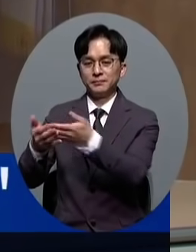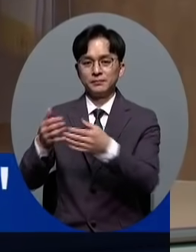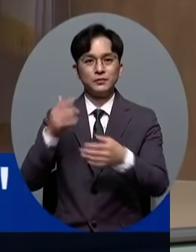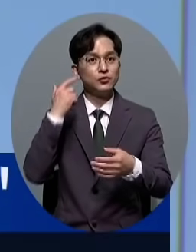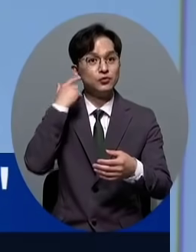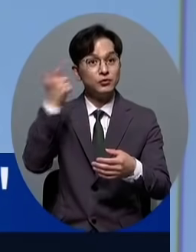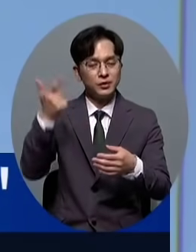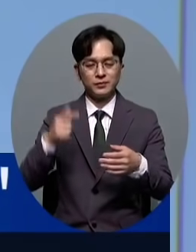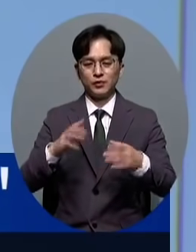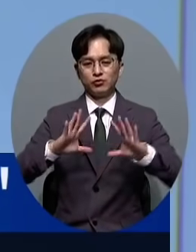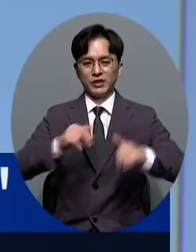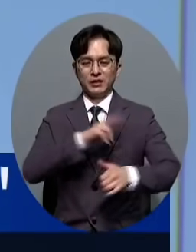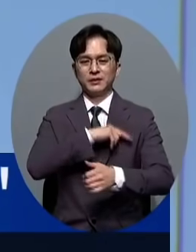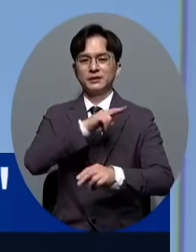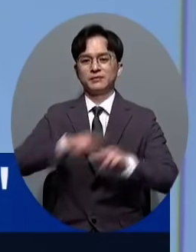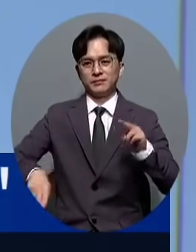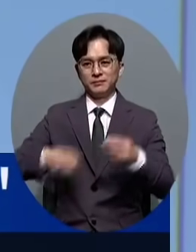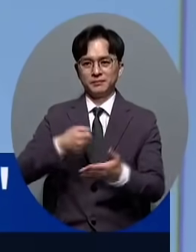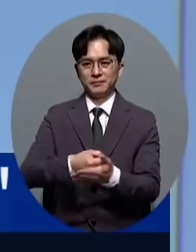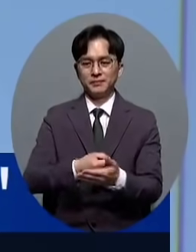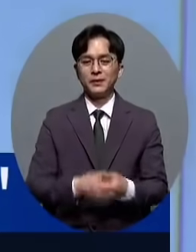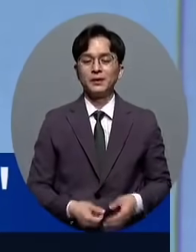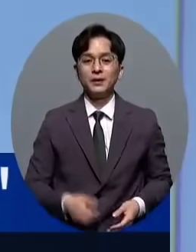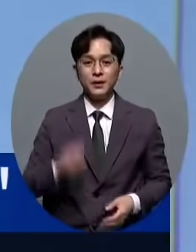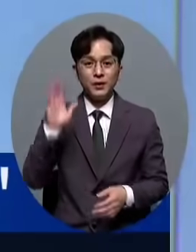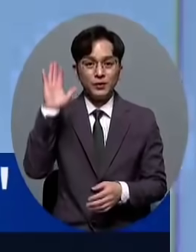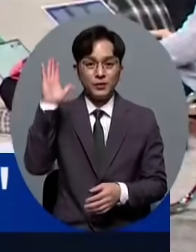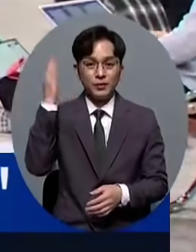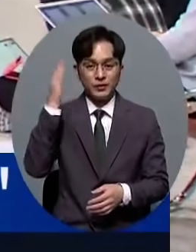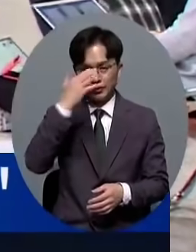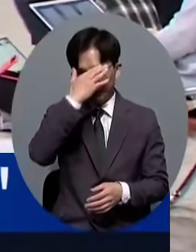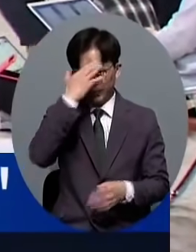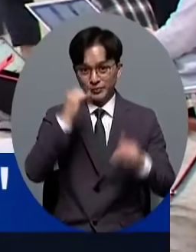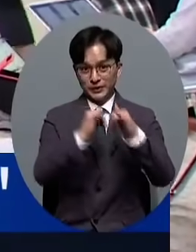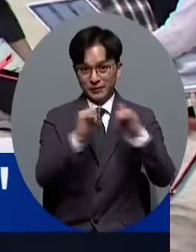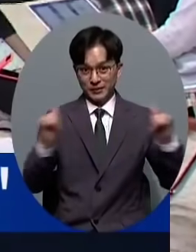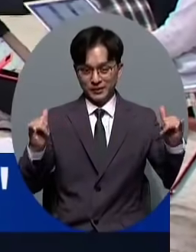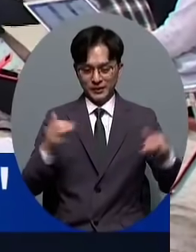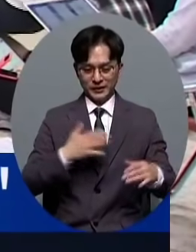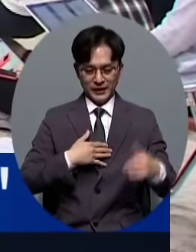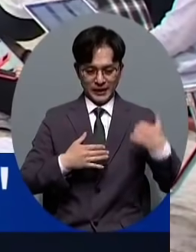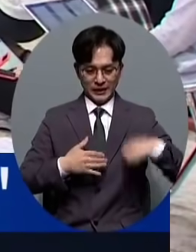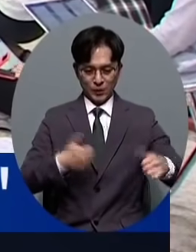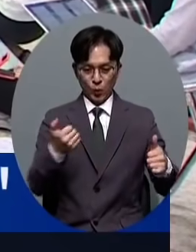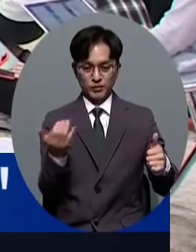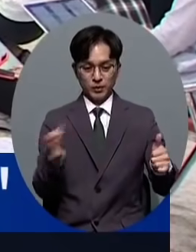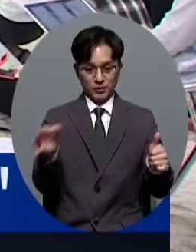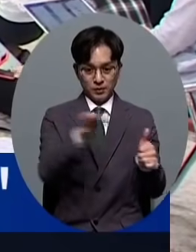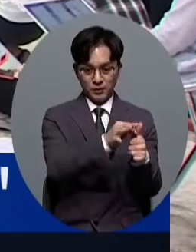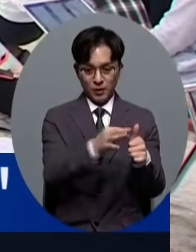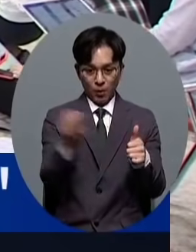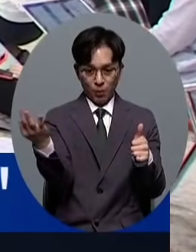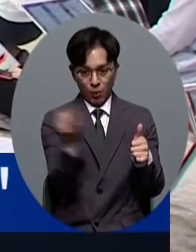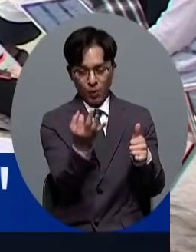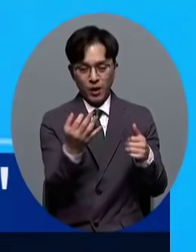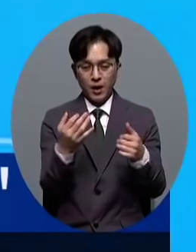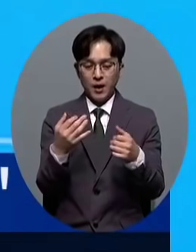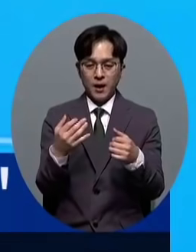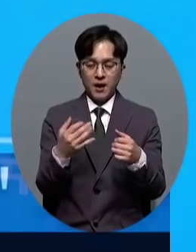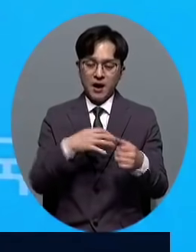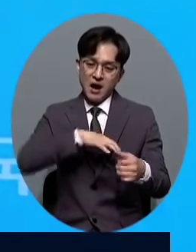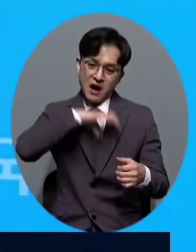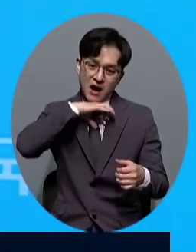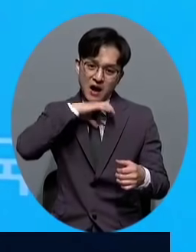액수에 젊은 세대들이 박탈감을 느낀다는 데에 대해선 송구스럽다면서도 회사와 아들과의 일은 잘